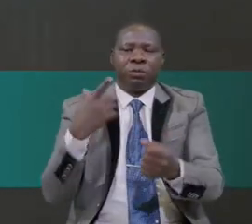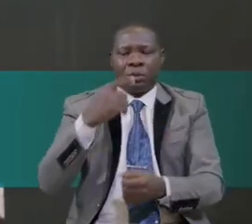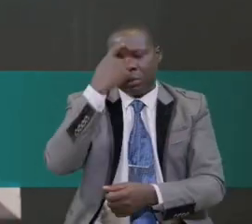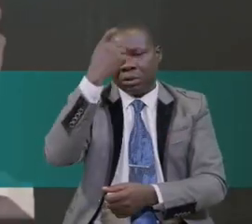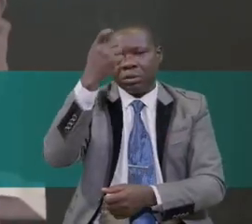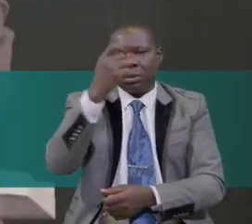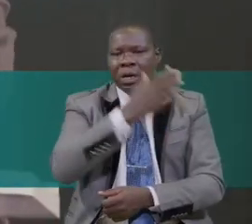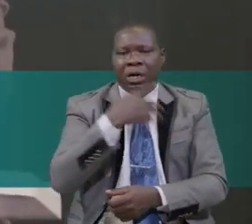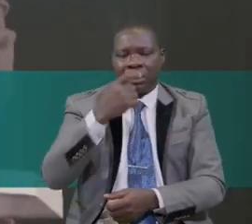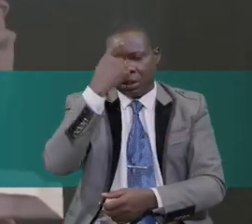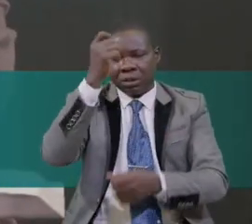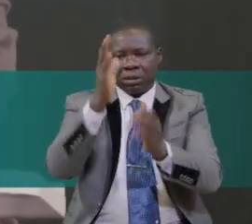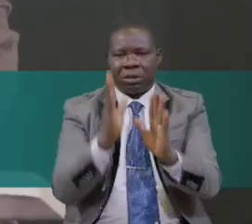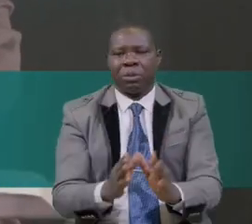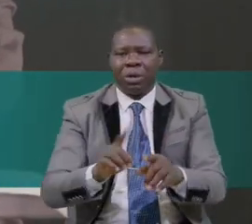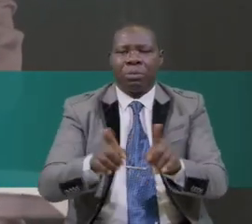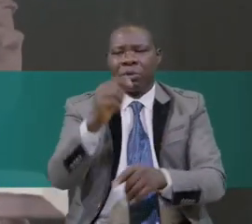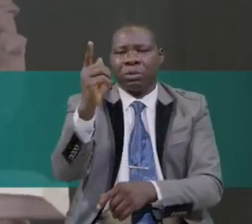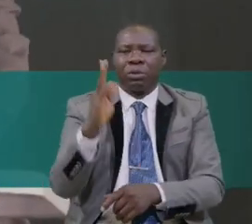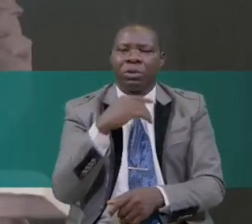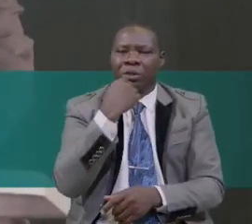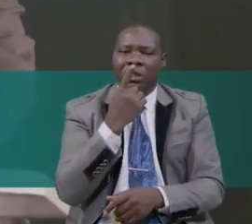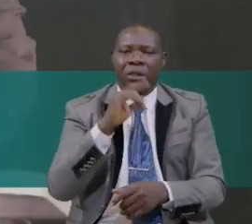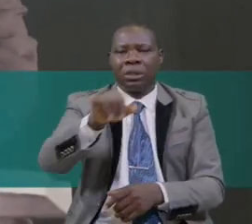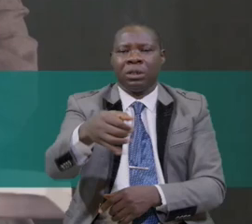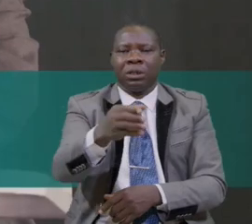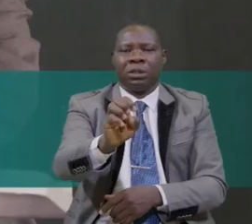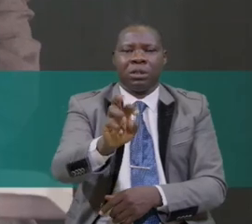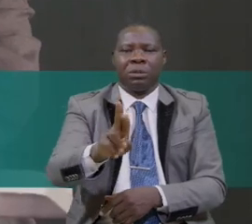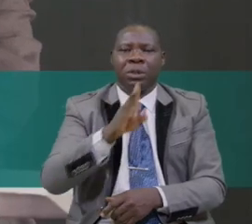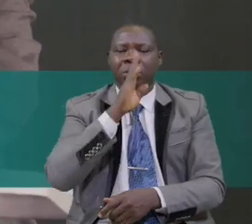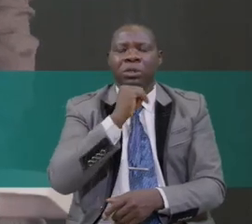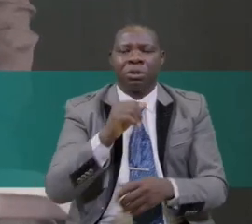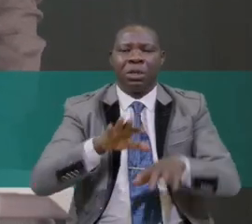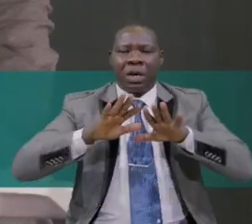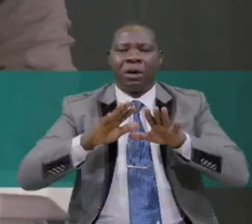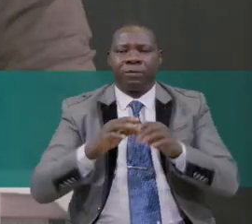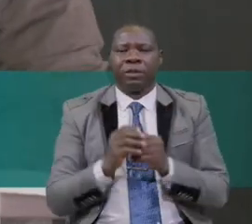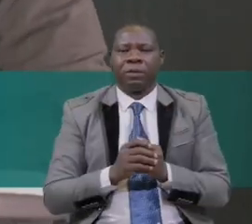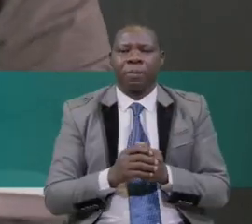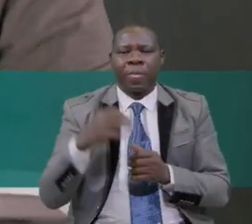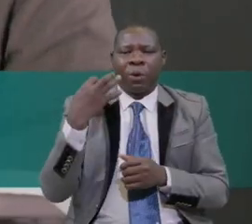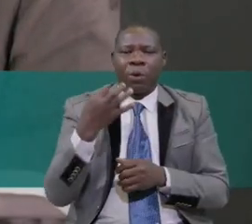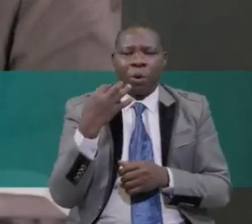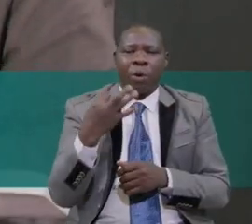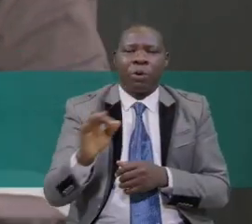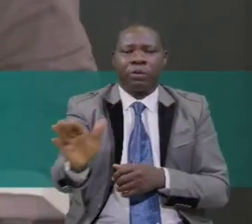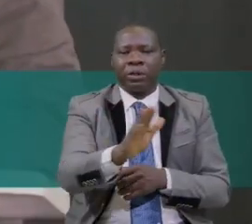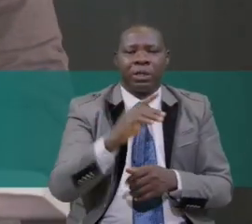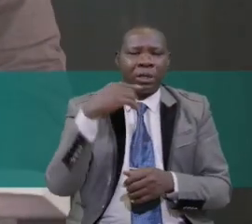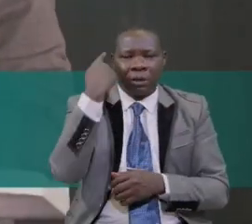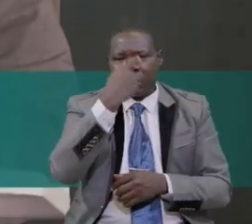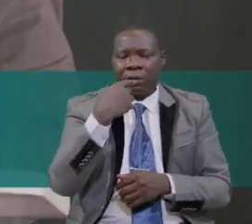enterrit le rêve et le faiseur de rêve. Tu as dit Jérémie, n'aie pas peur, ne les crains